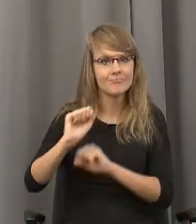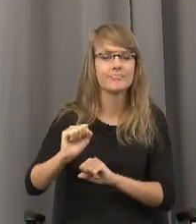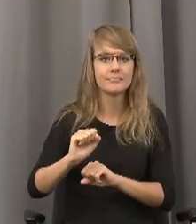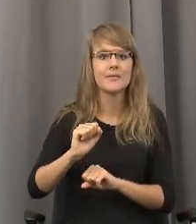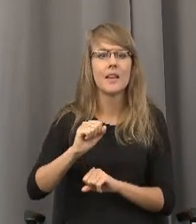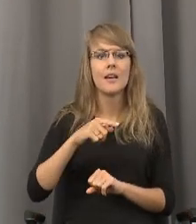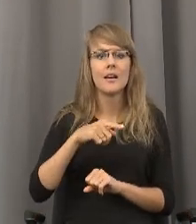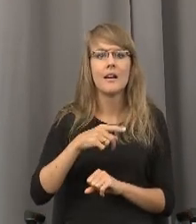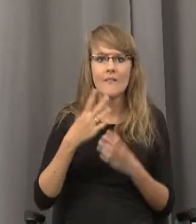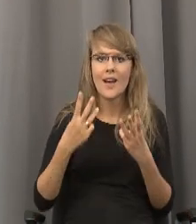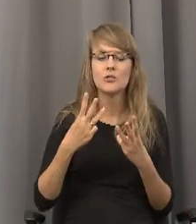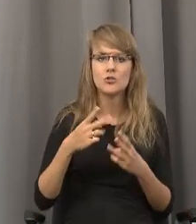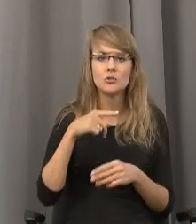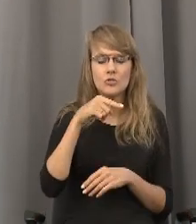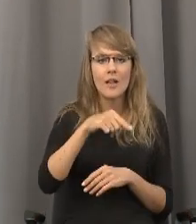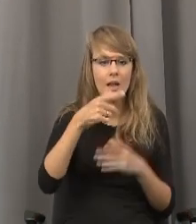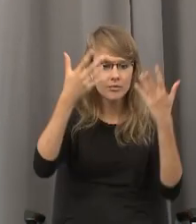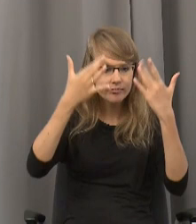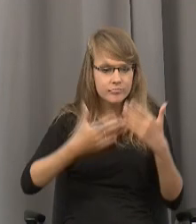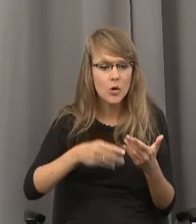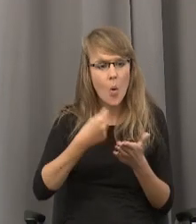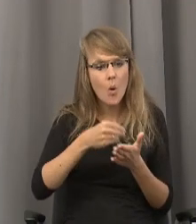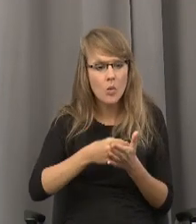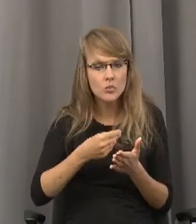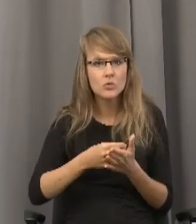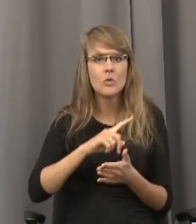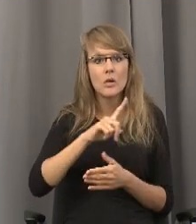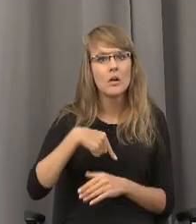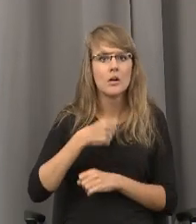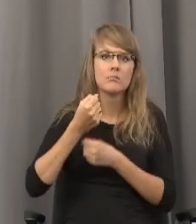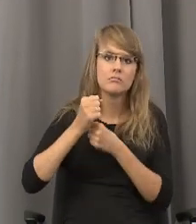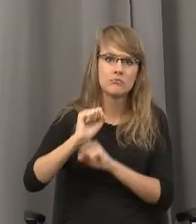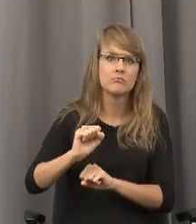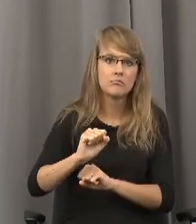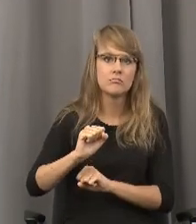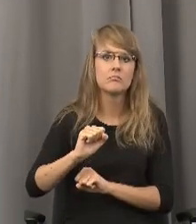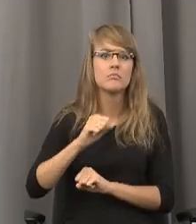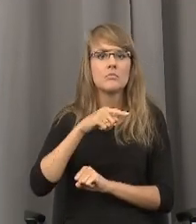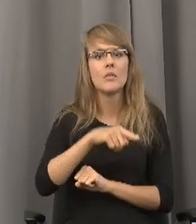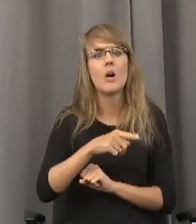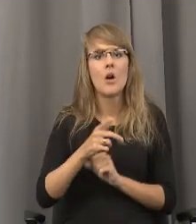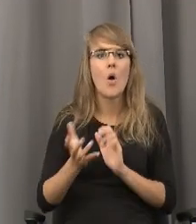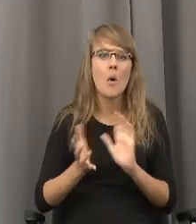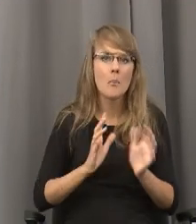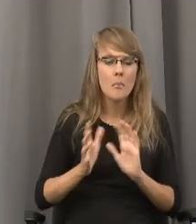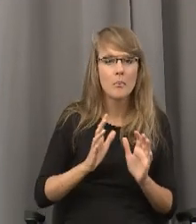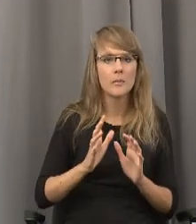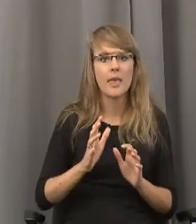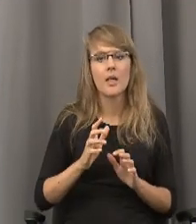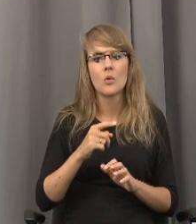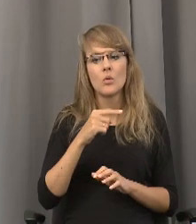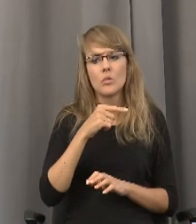Zwracamy także uwagę, żeby w rachunku tych kosztów uwzględniać zapobieganie wypadania opiekunów i często całych rodzin z rynku pracy w